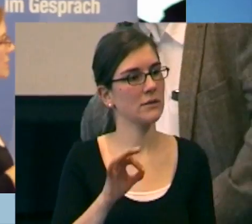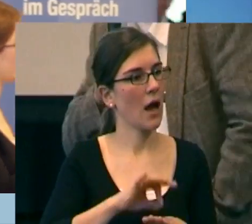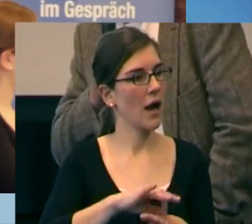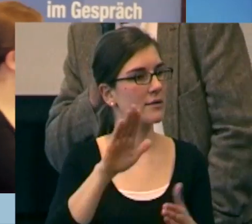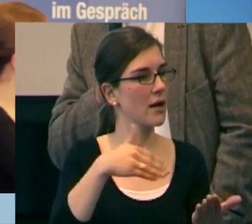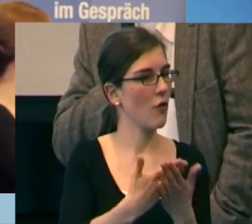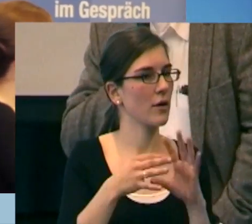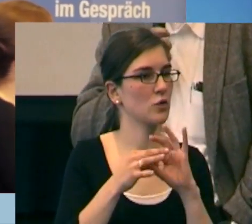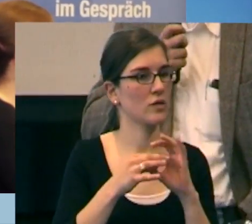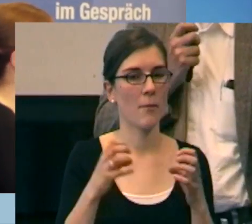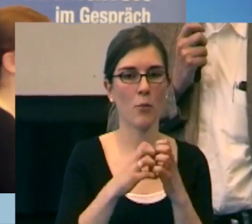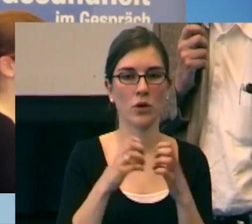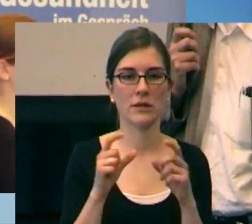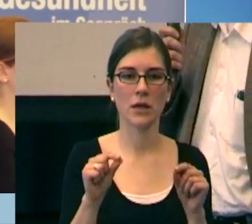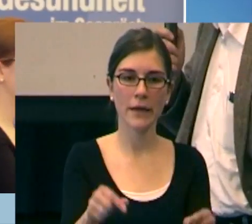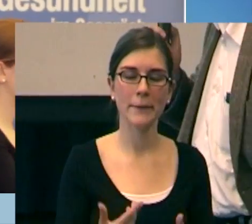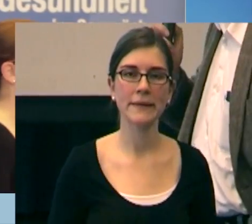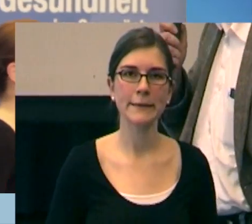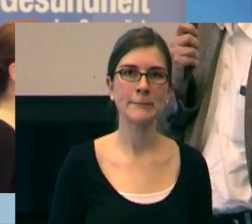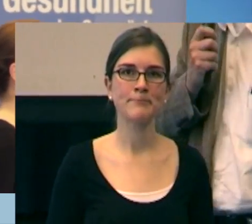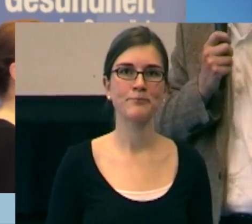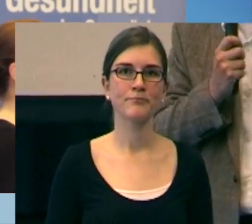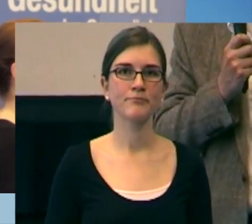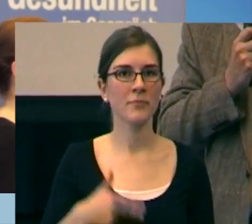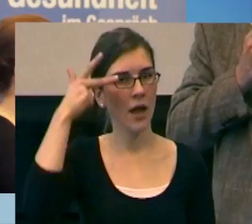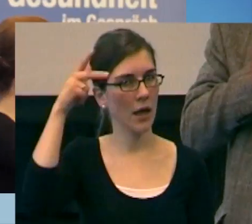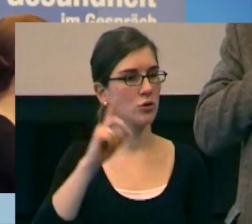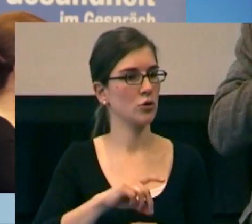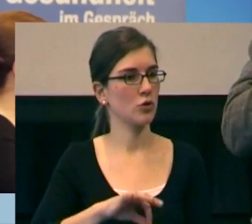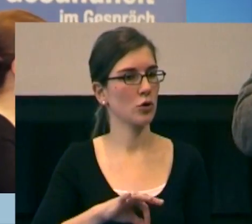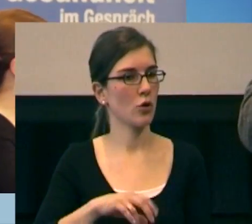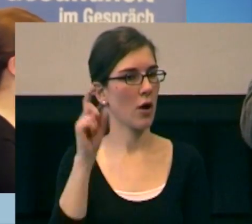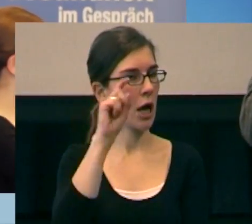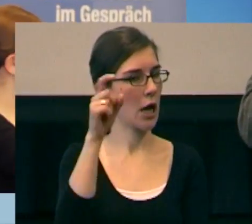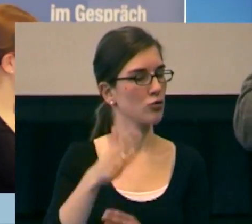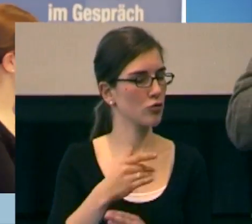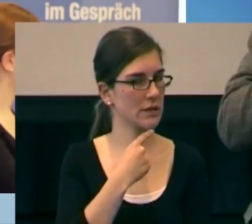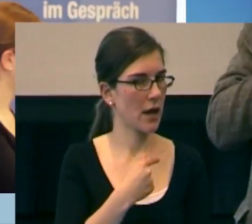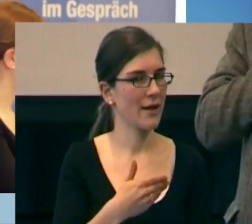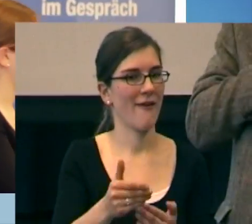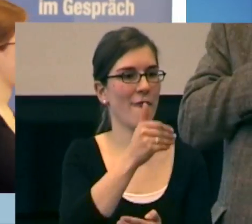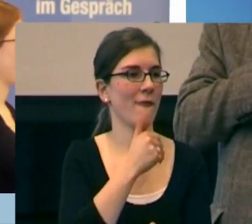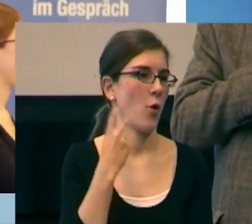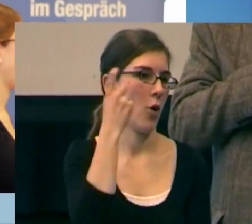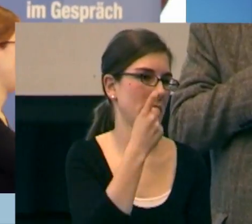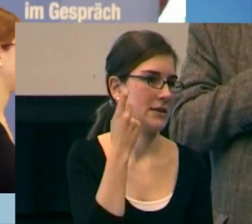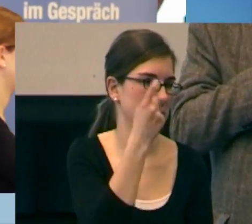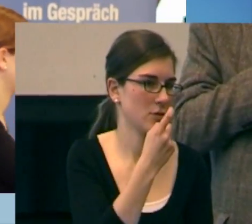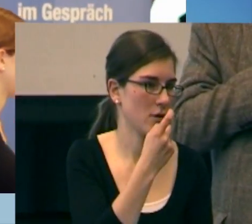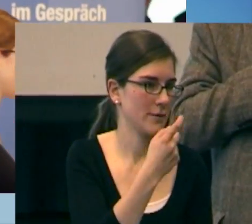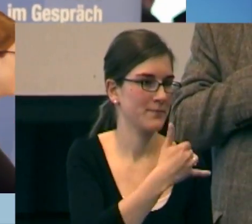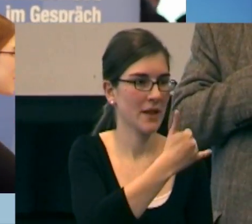Rahmen des Prostatakrebses ist so, wie der Dr. Kahn schon gesagt hat, die Vorsorge alle